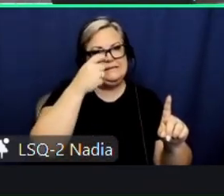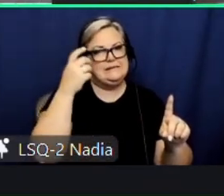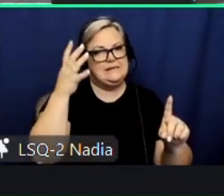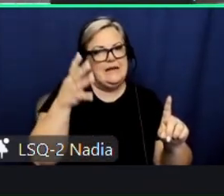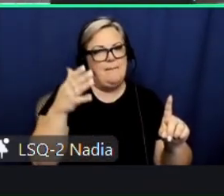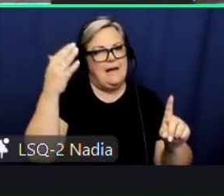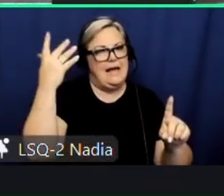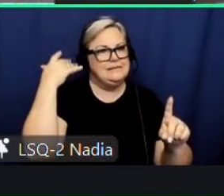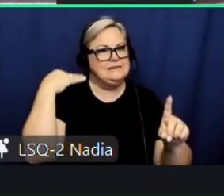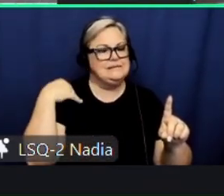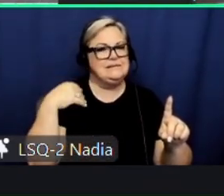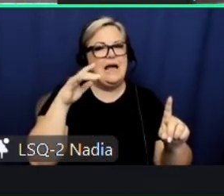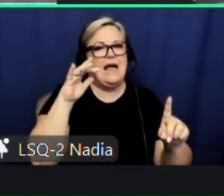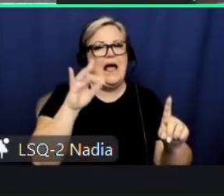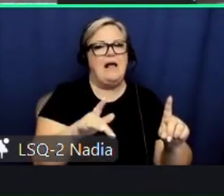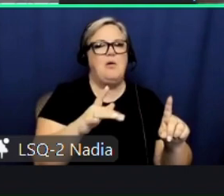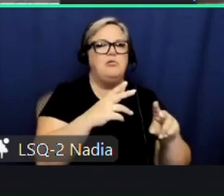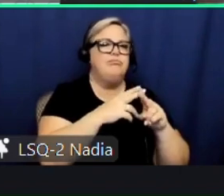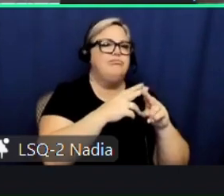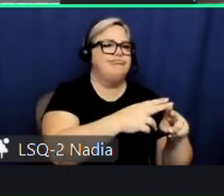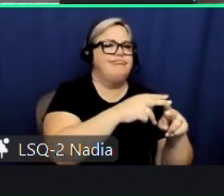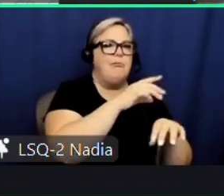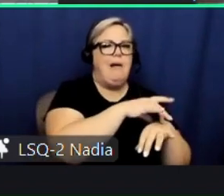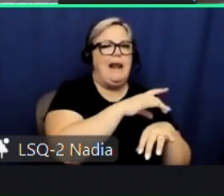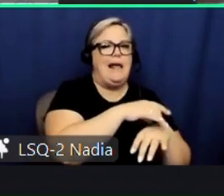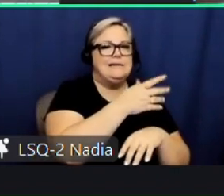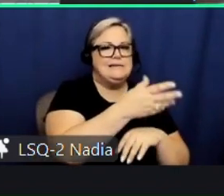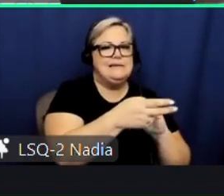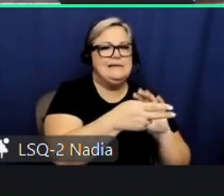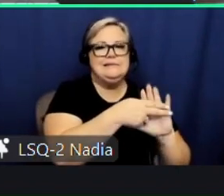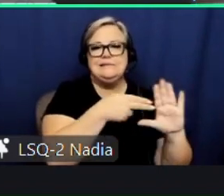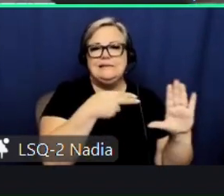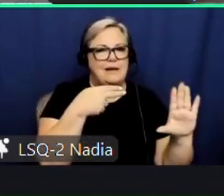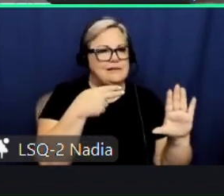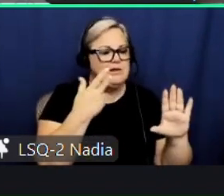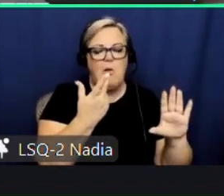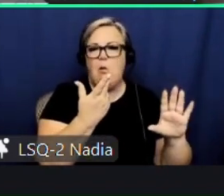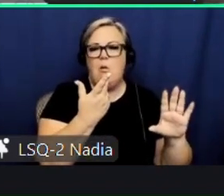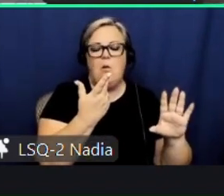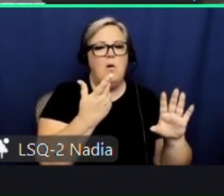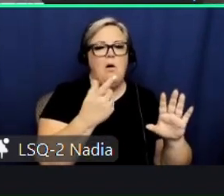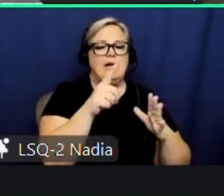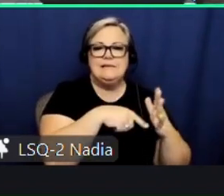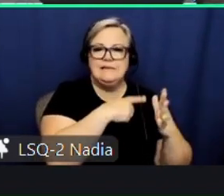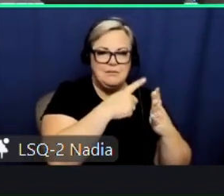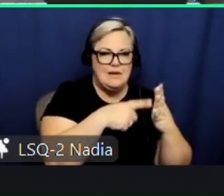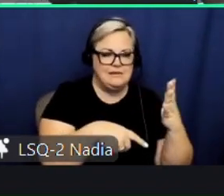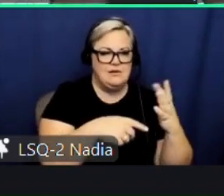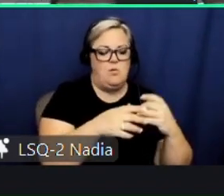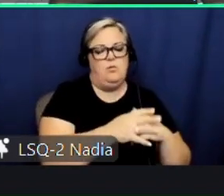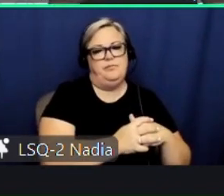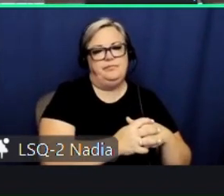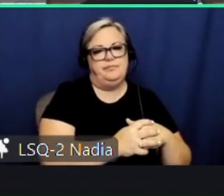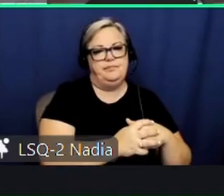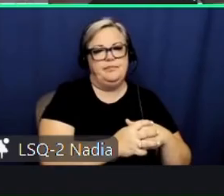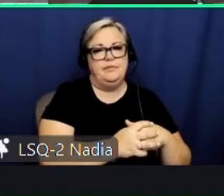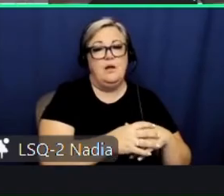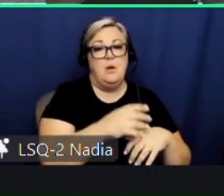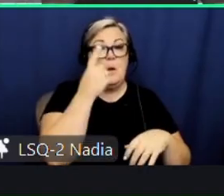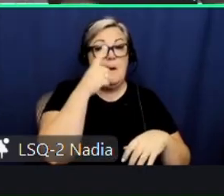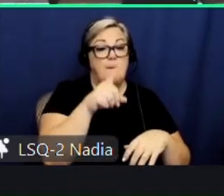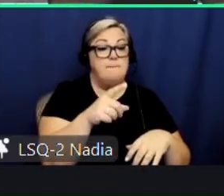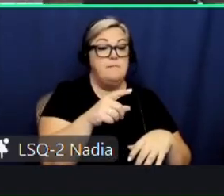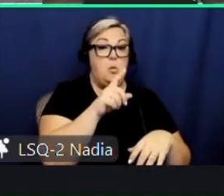dont les expériences de pathologisation, de stigmatisation, de discrimination en recevant des soins de santé. Afin d'améliorer